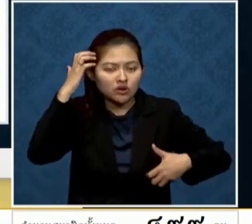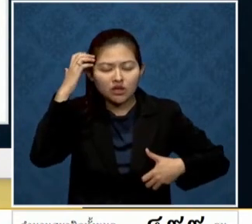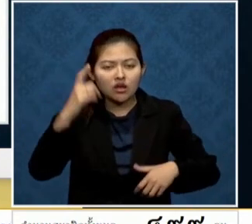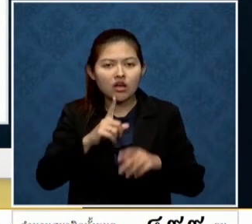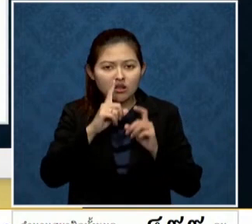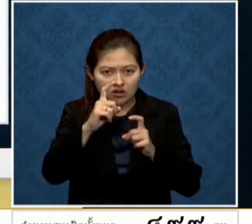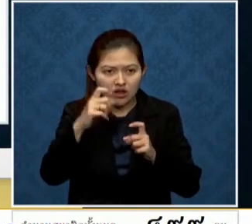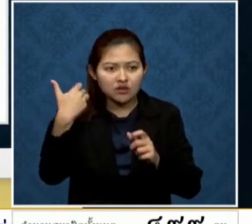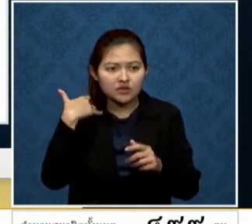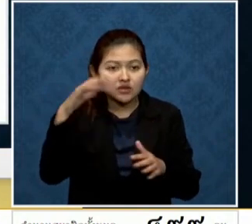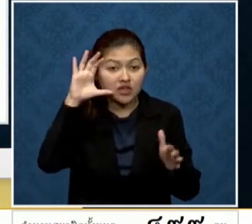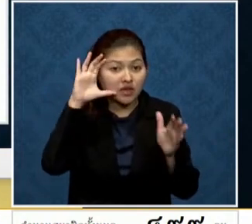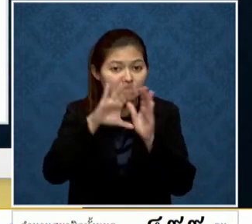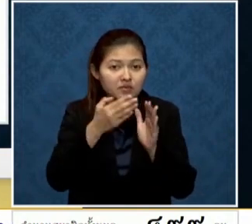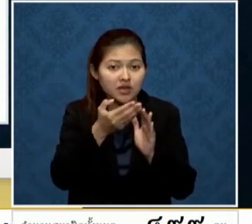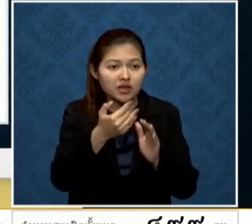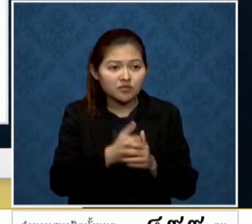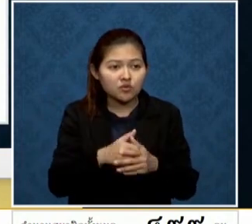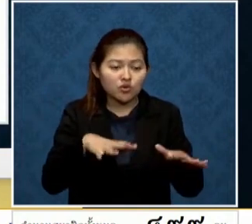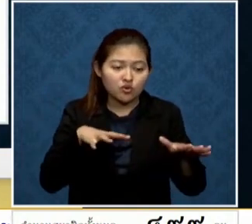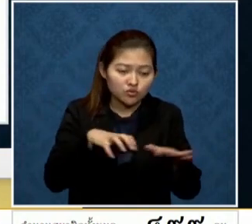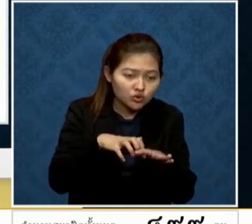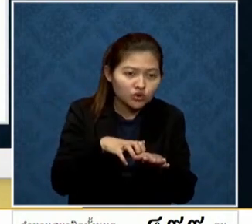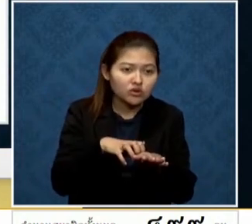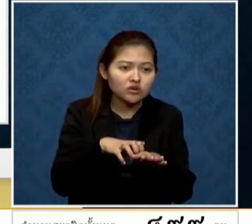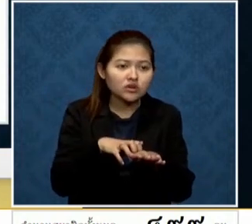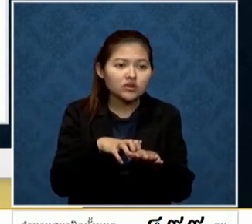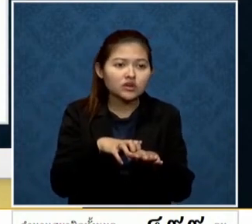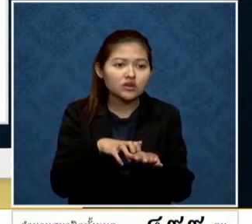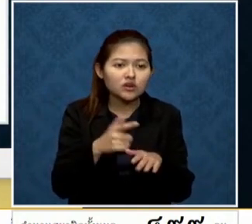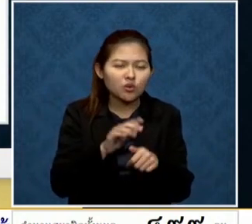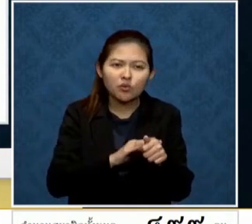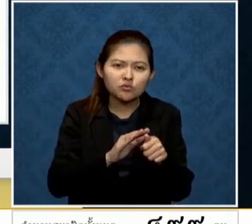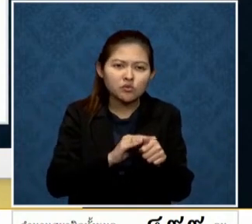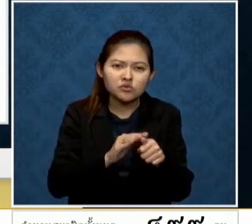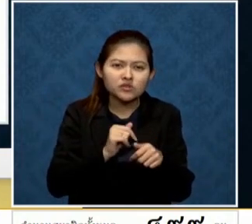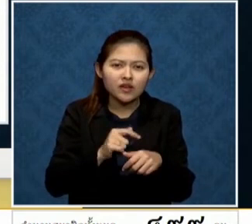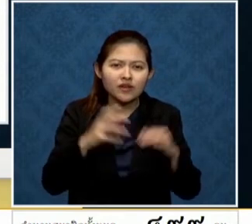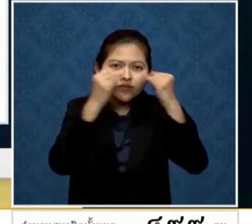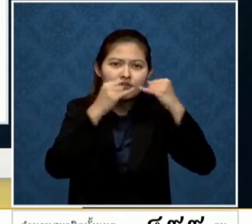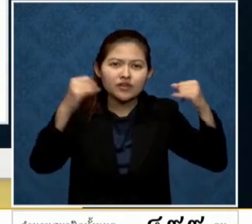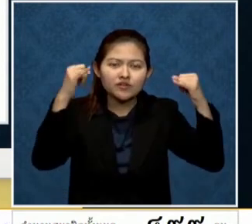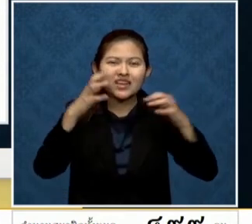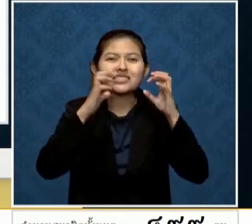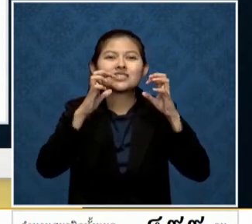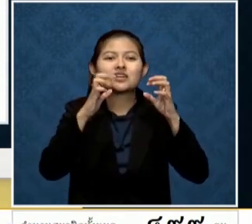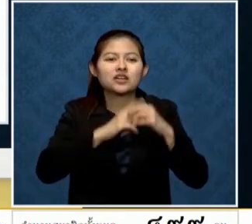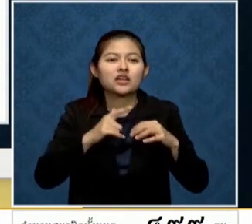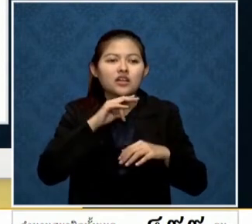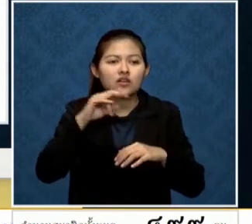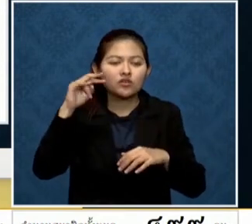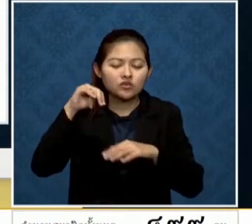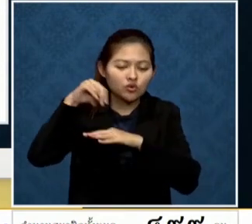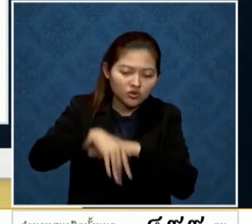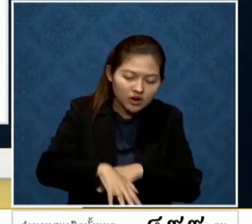คะท่านจะเห็นในรูปนี้เลยว่าเกิดอุบัติเหตุรถชนนะคะอย่างที่เห็นเนี่ยค่ะน่าสงสารมากไฟฟ้าช็อตลิงตกน้ำเมื่อไม่กี่ปีที่